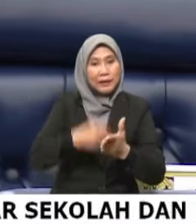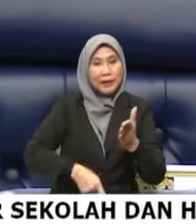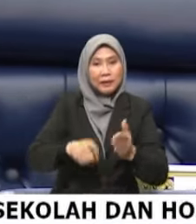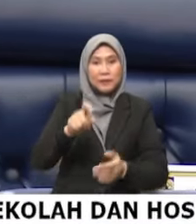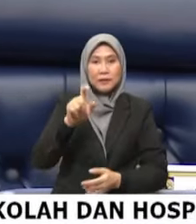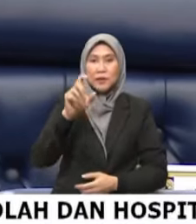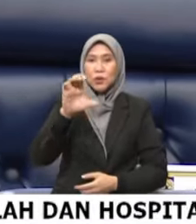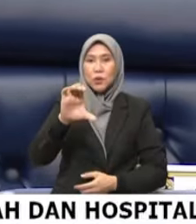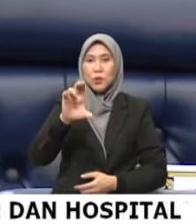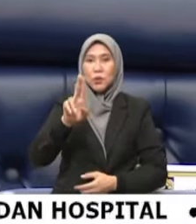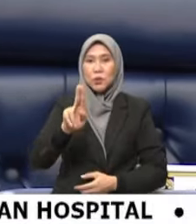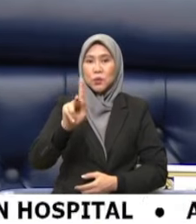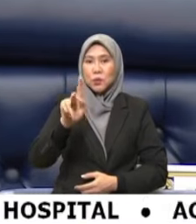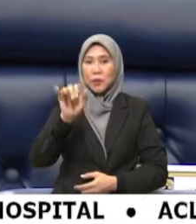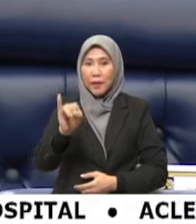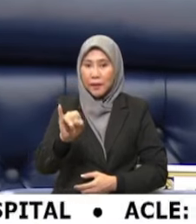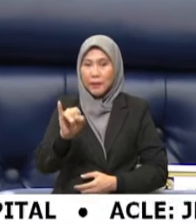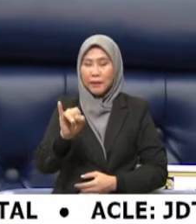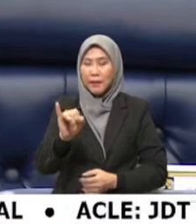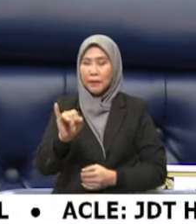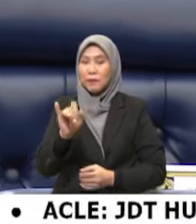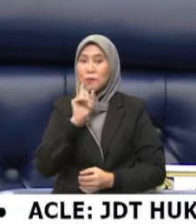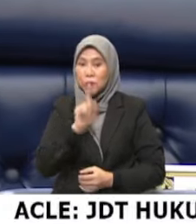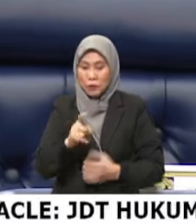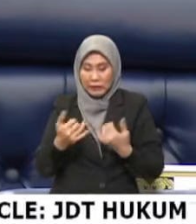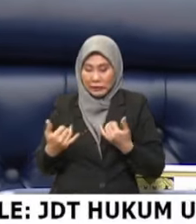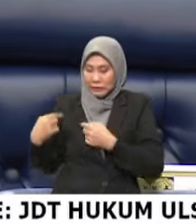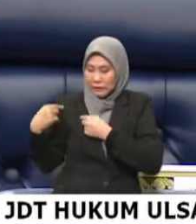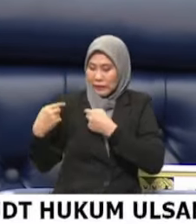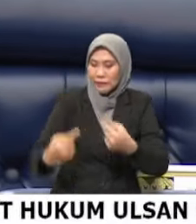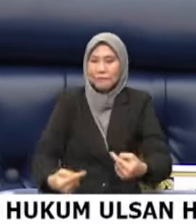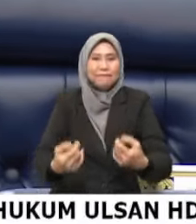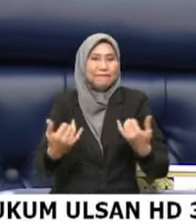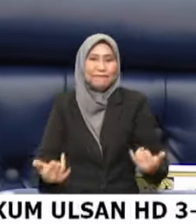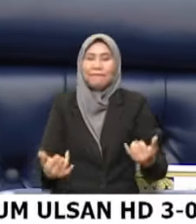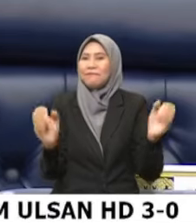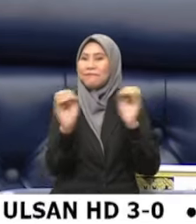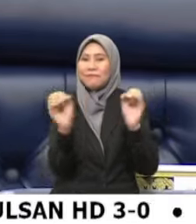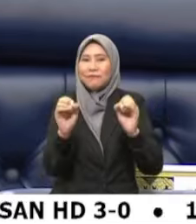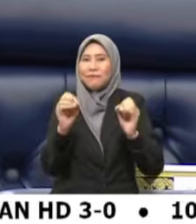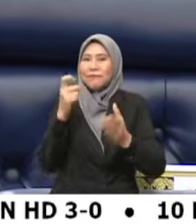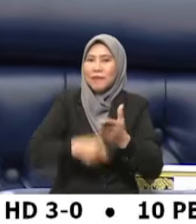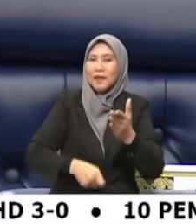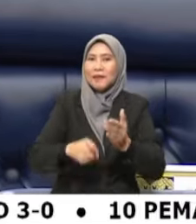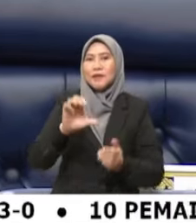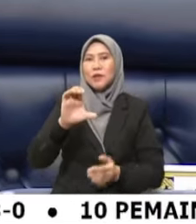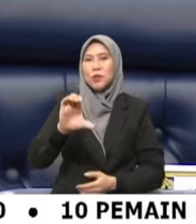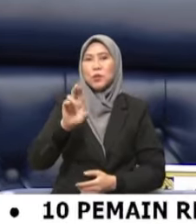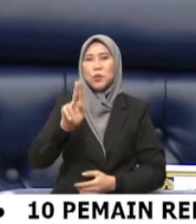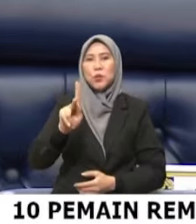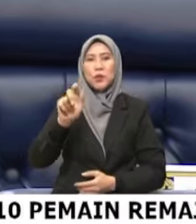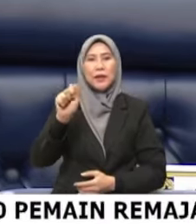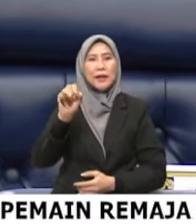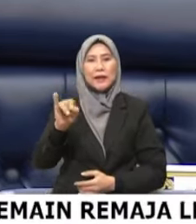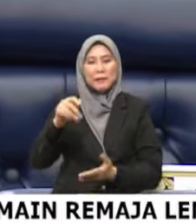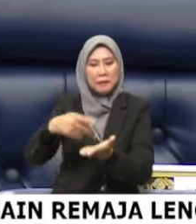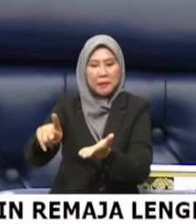dikenakan, setakat ini tidak membayar cukai. Ini jawapan, akan mendapatkan sebab-sebab mengapa